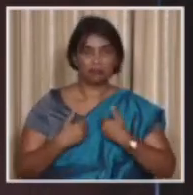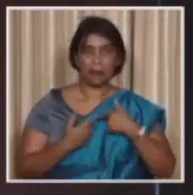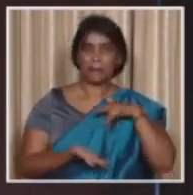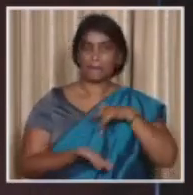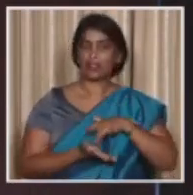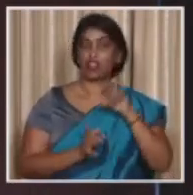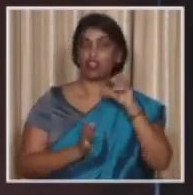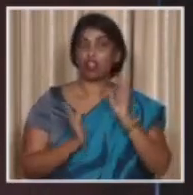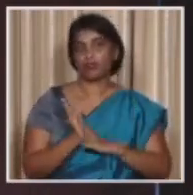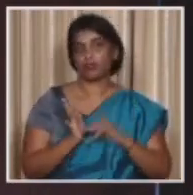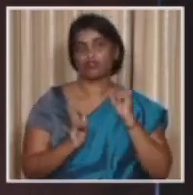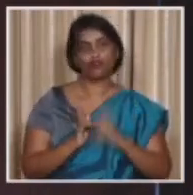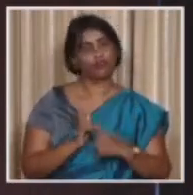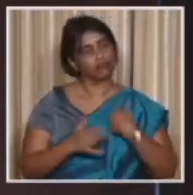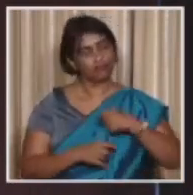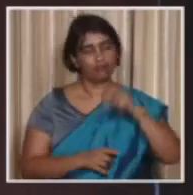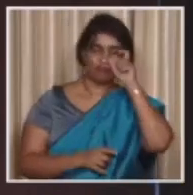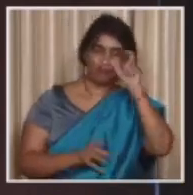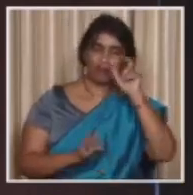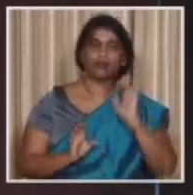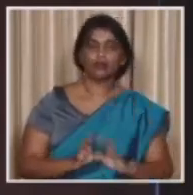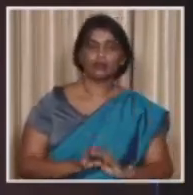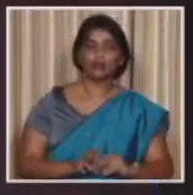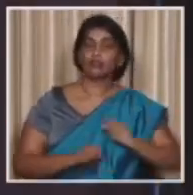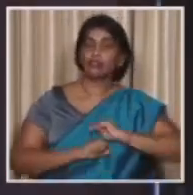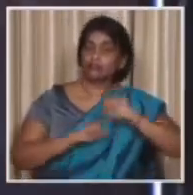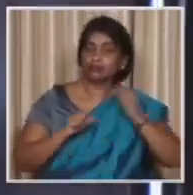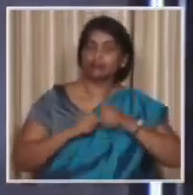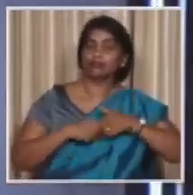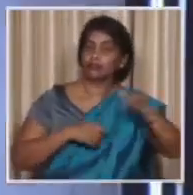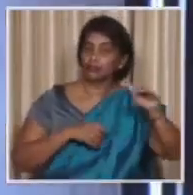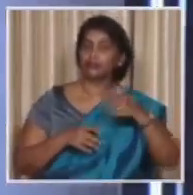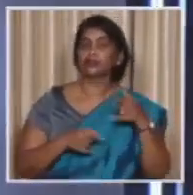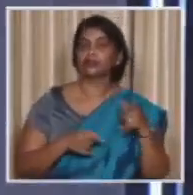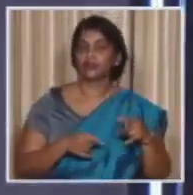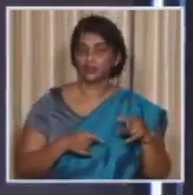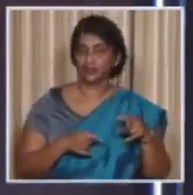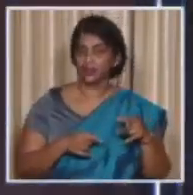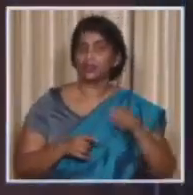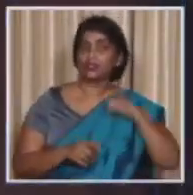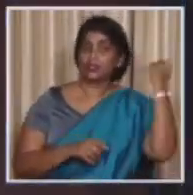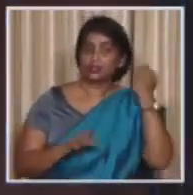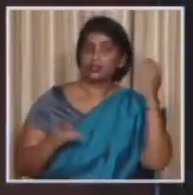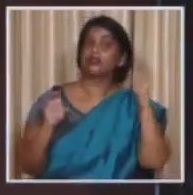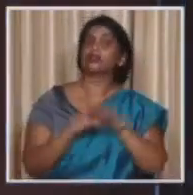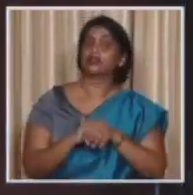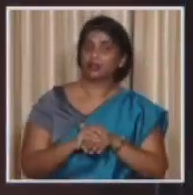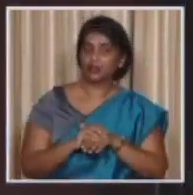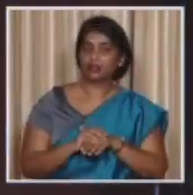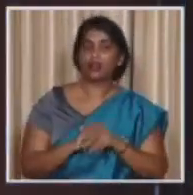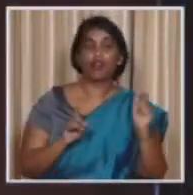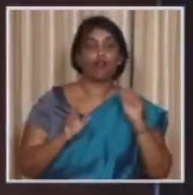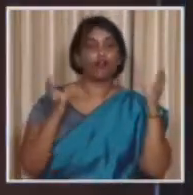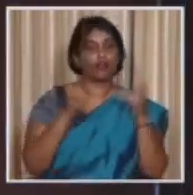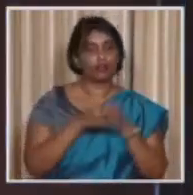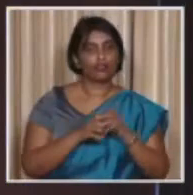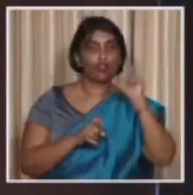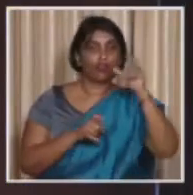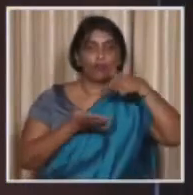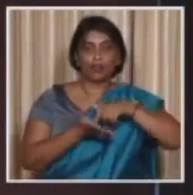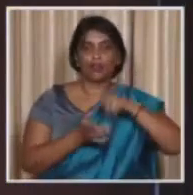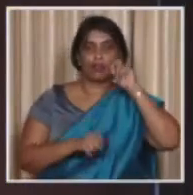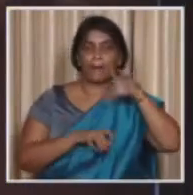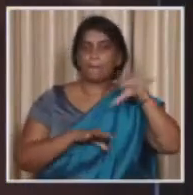මැදකොළඹ සංවිධායක මම බලා ගන්න කියලා ඉවරලා. කැන්වසින් යන්නයි මේ රැස්වීම වලට යන්නයි කාර්යාල දාන්නයි කොළඹ නගර